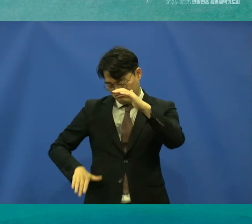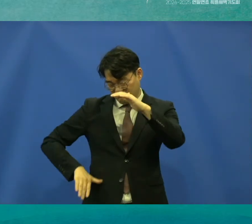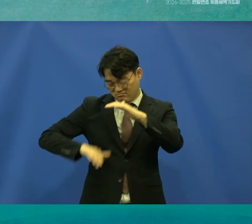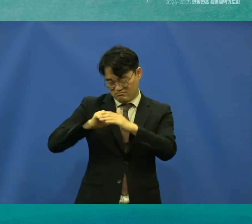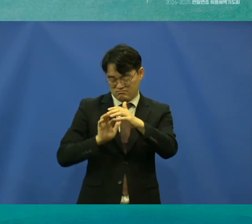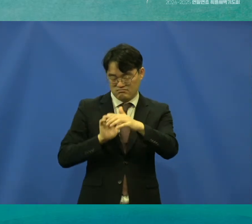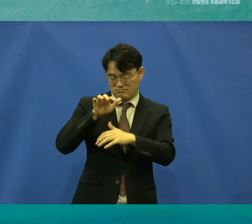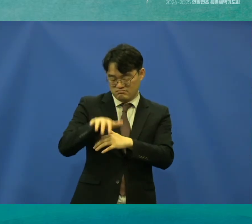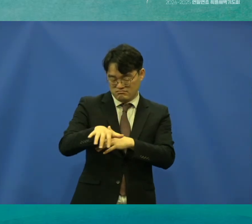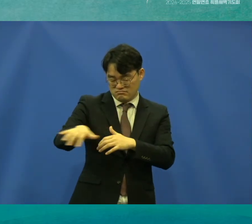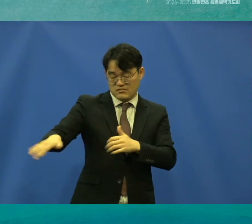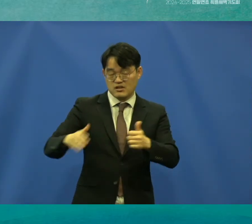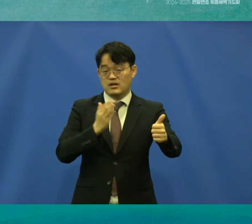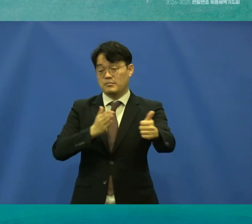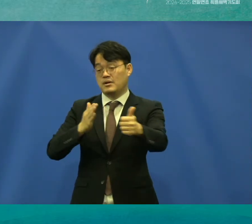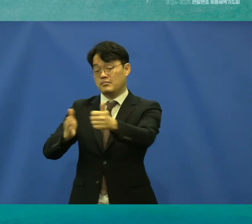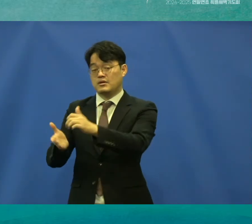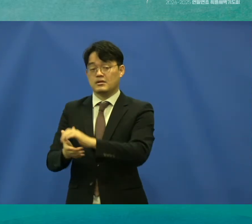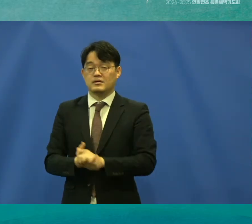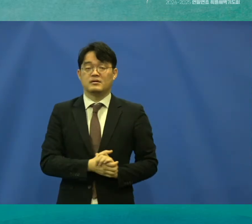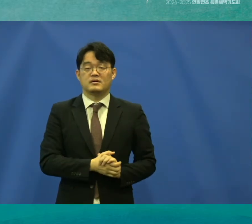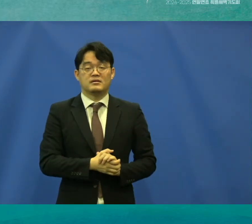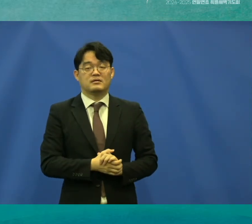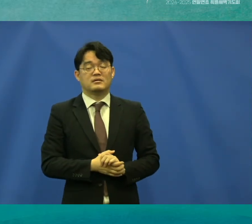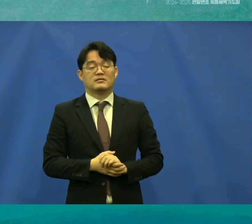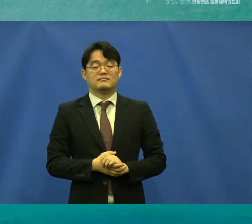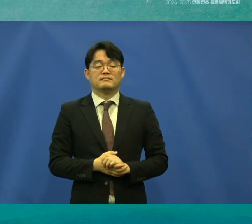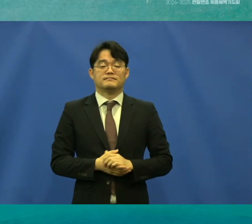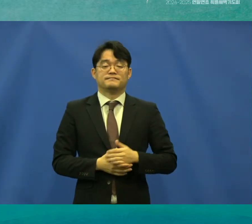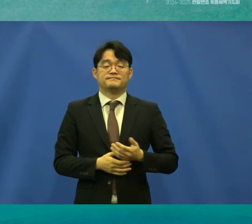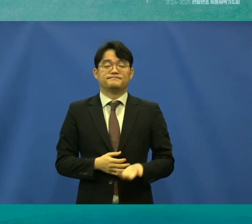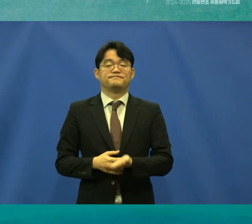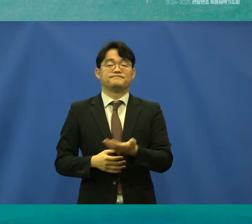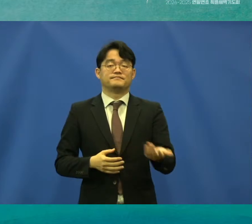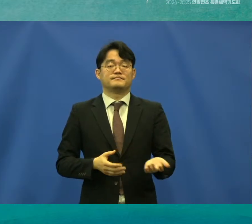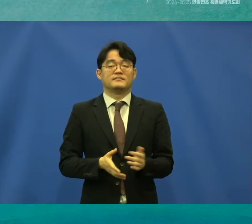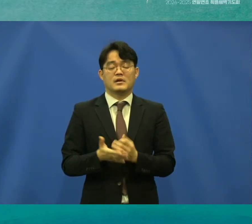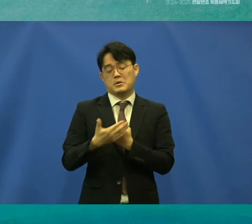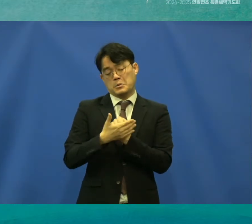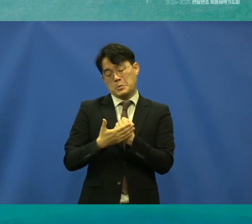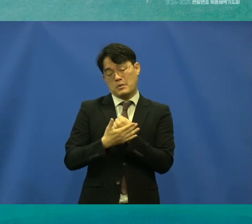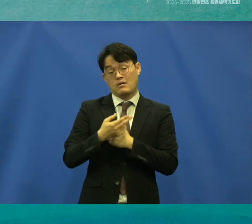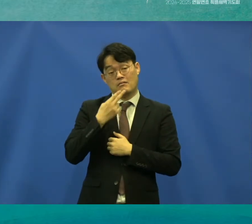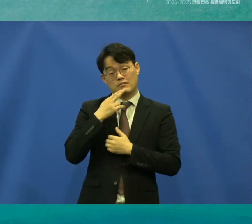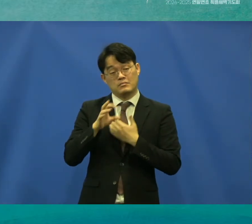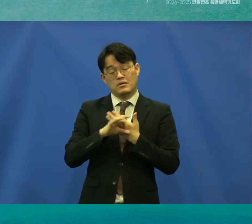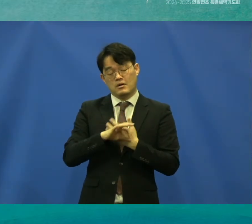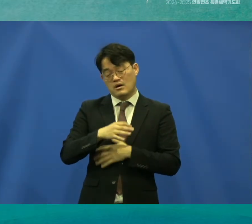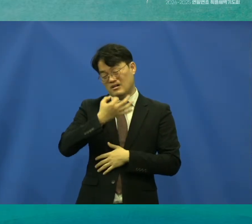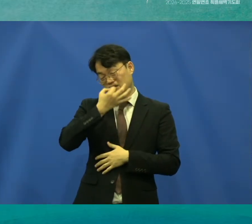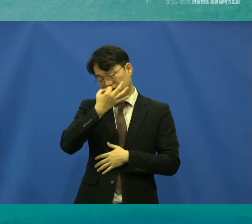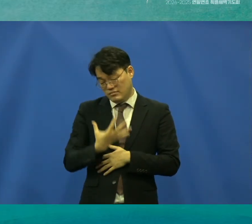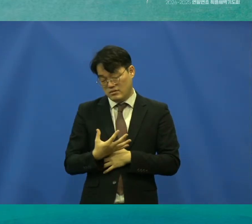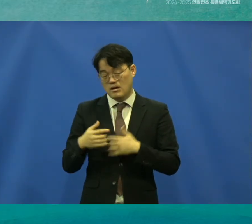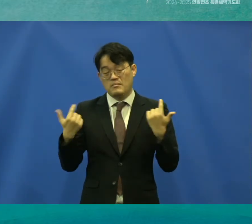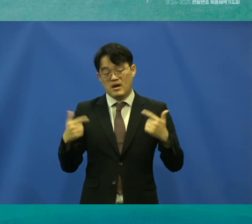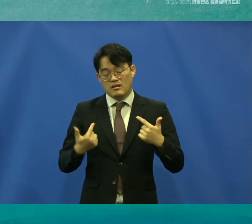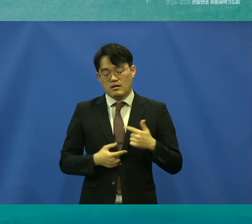여러분, 은혜로 안 살면요 순종 힘들어요. 내 궁시렁거리는